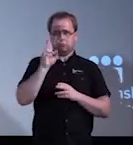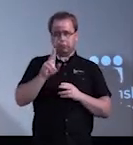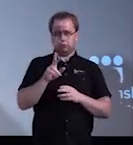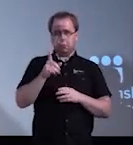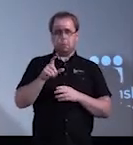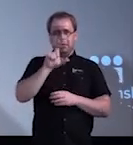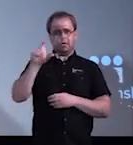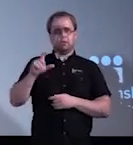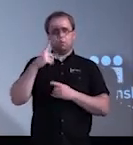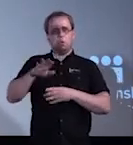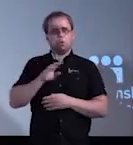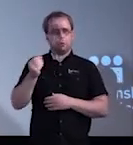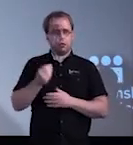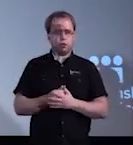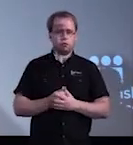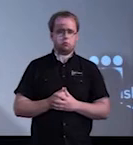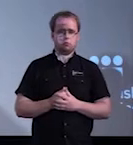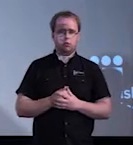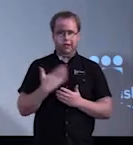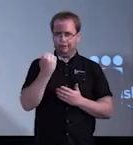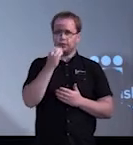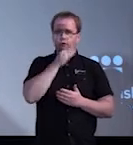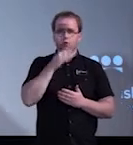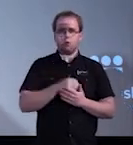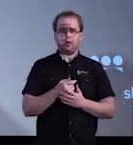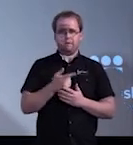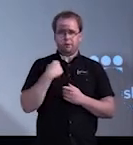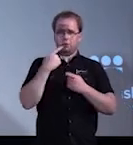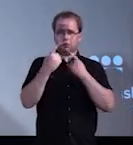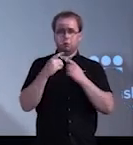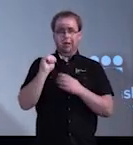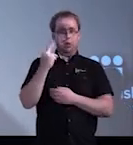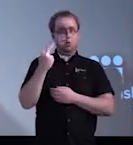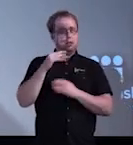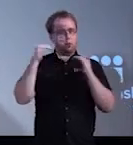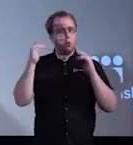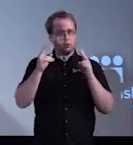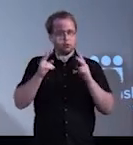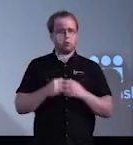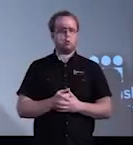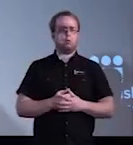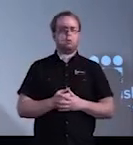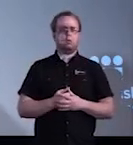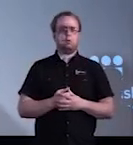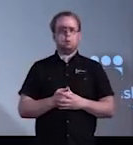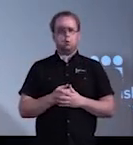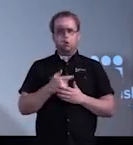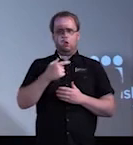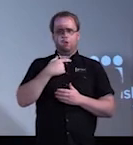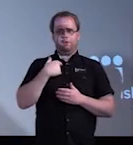det här är absolut en av de viktigaste frågorna. Vi diskuterar också det förstås på EU-nivå eftersom den är ju